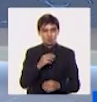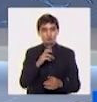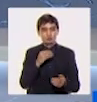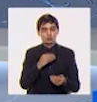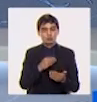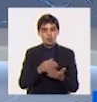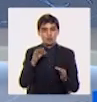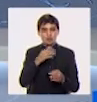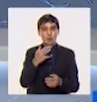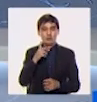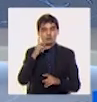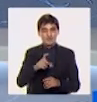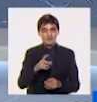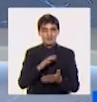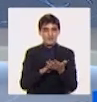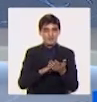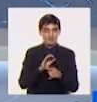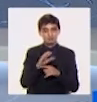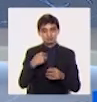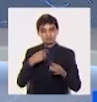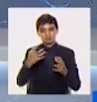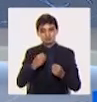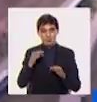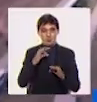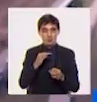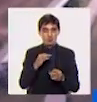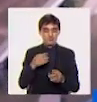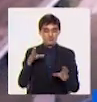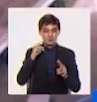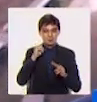алуға қанша адам ұсыныс жасағаны белгісіз.